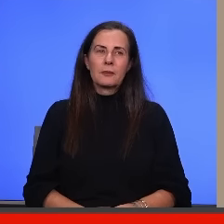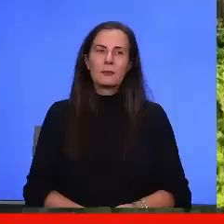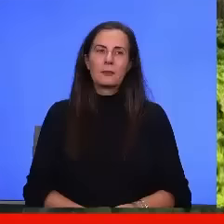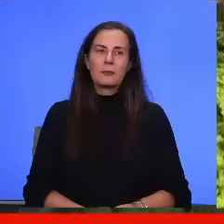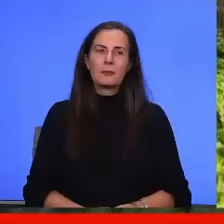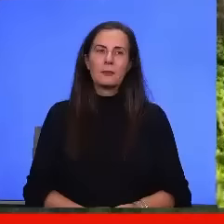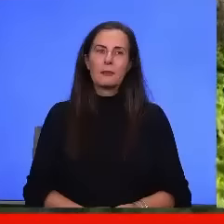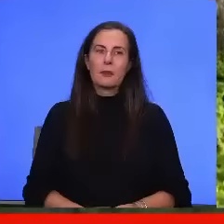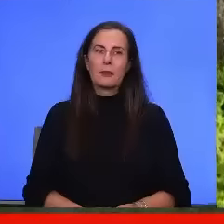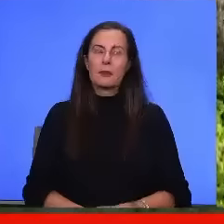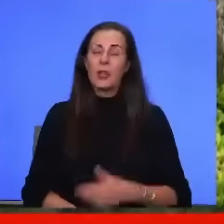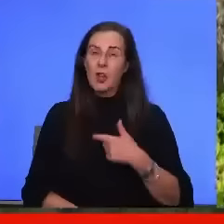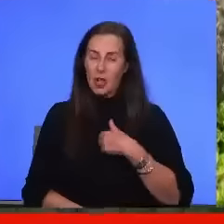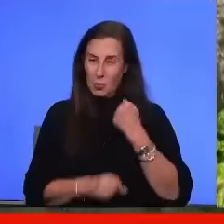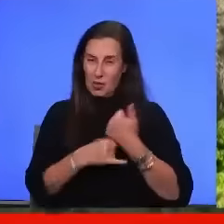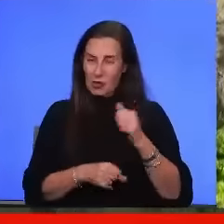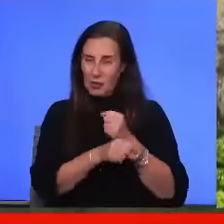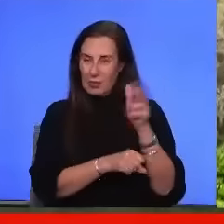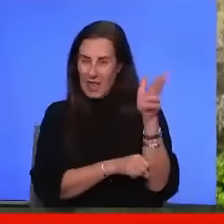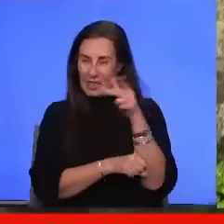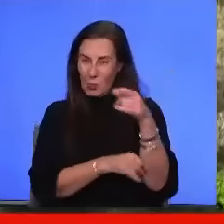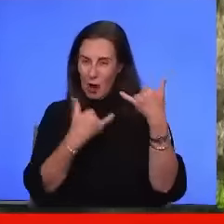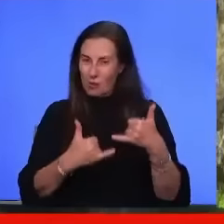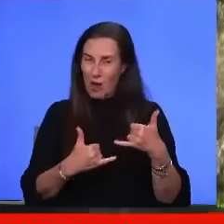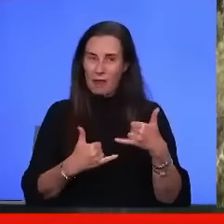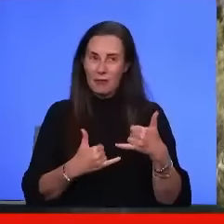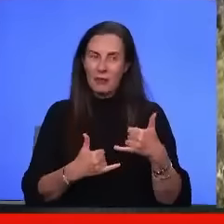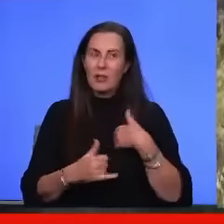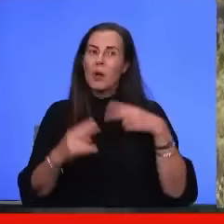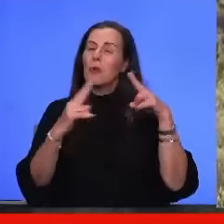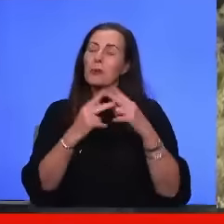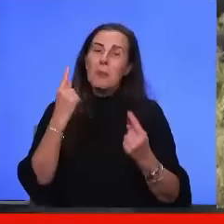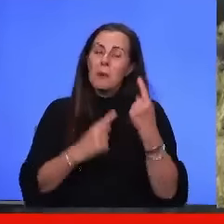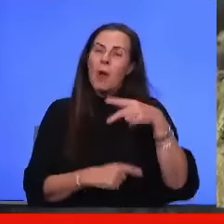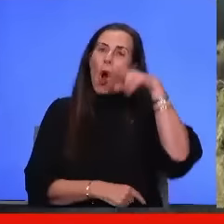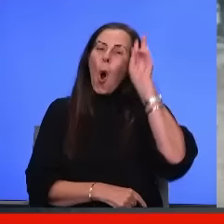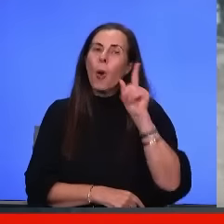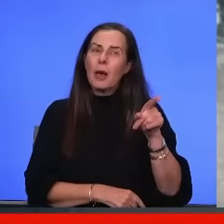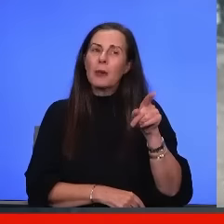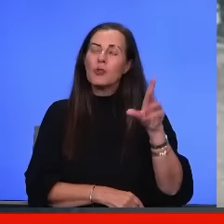בזמן שאנחנו מצלמים את השחזור עם האחים, אנחנו פוגשים במקרה את ההורים של